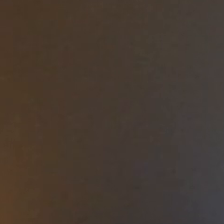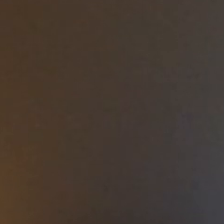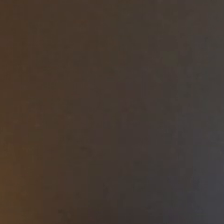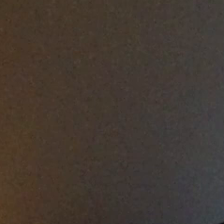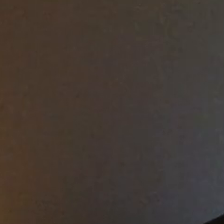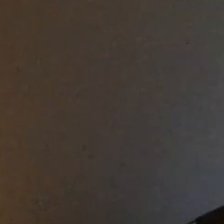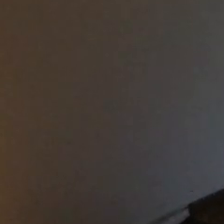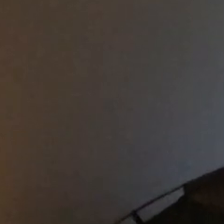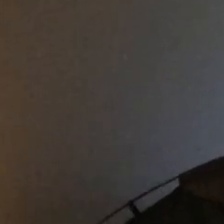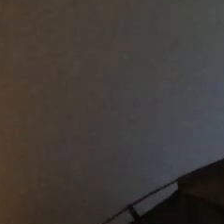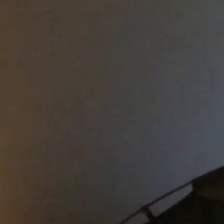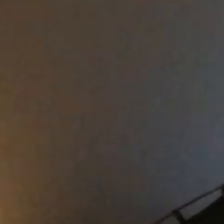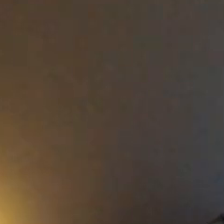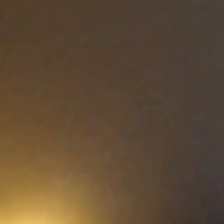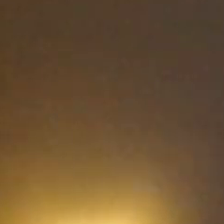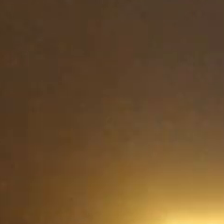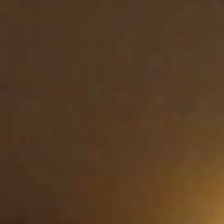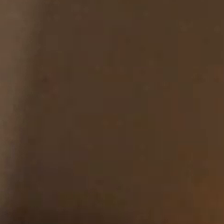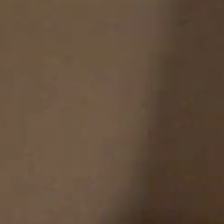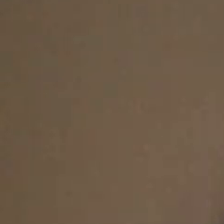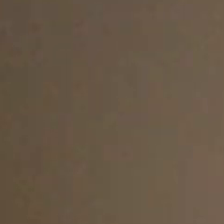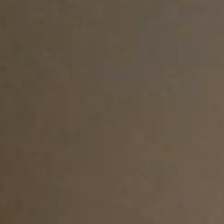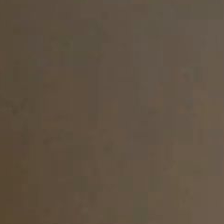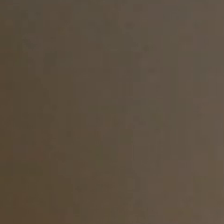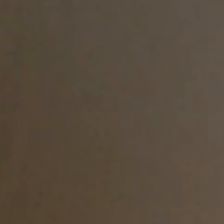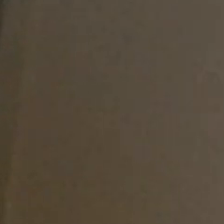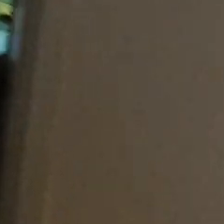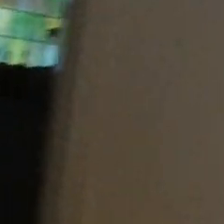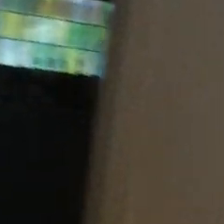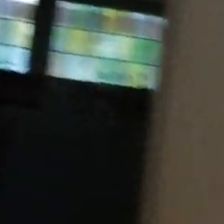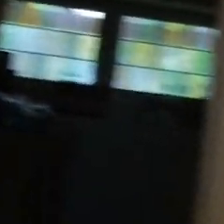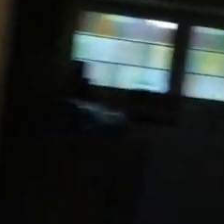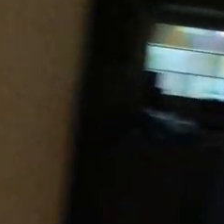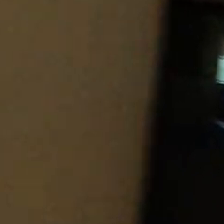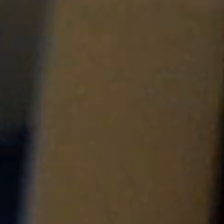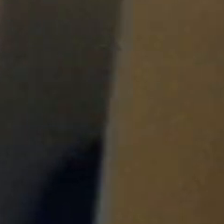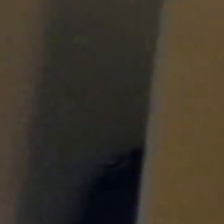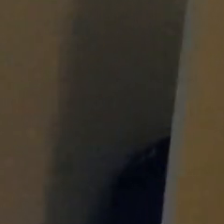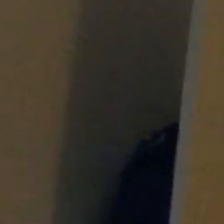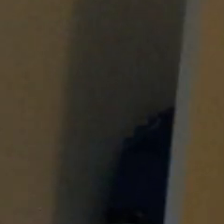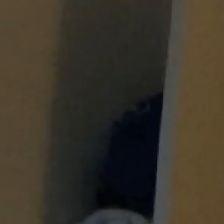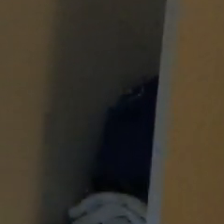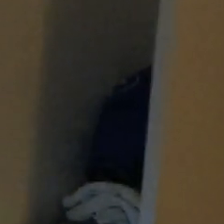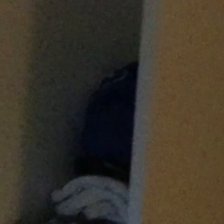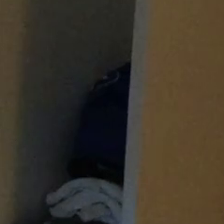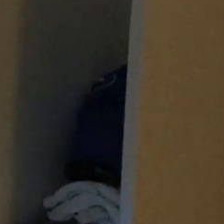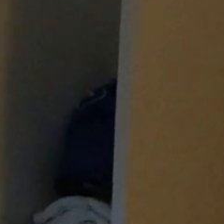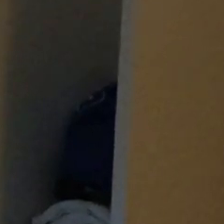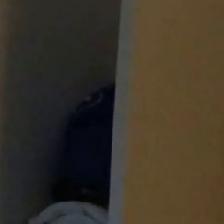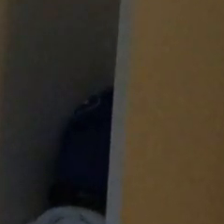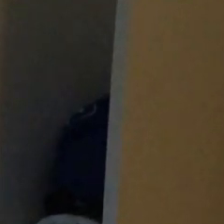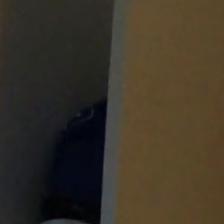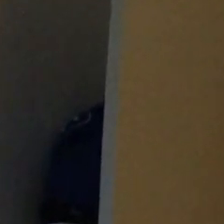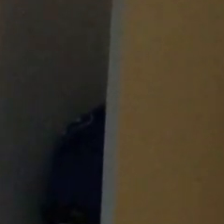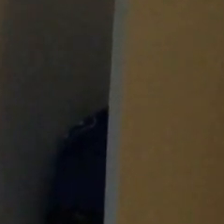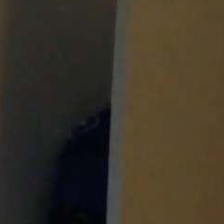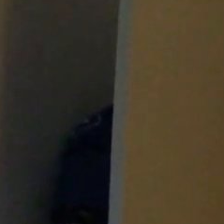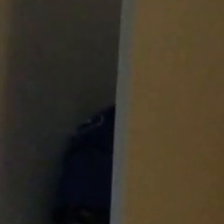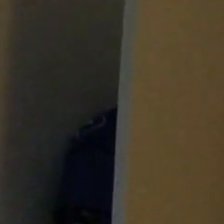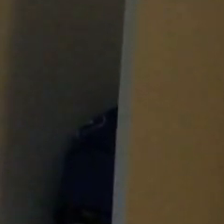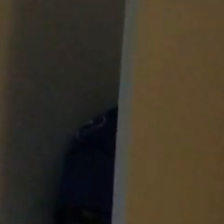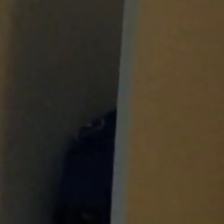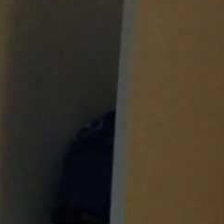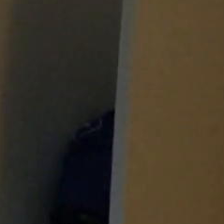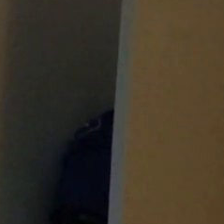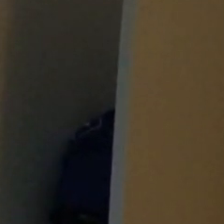arbejdspladser åbne, det kan man jo godt forstå. Det var lidt mærkeligt at åbne festerne til 5 morgen, og så lukke alle